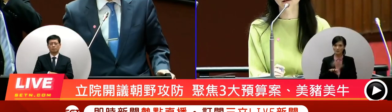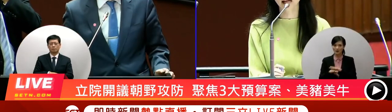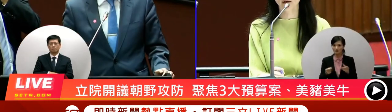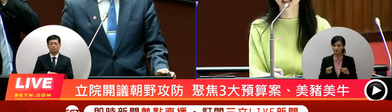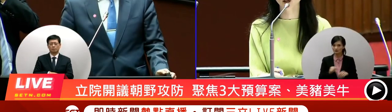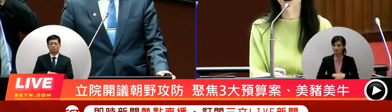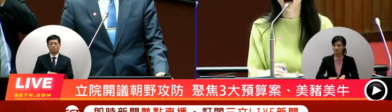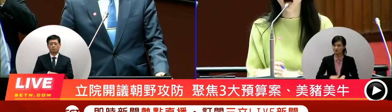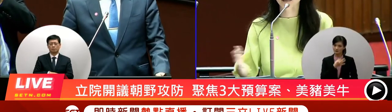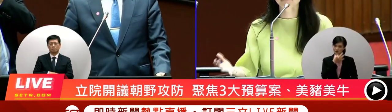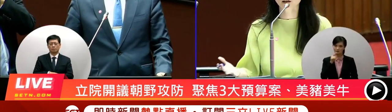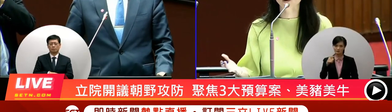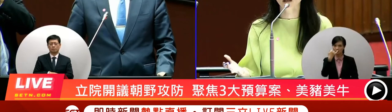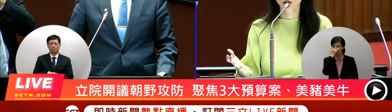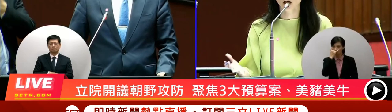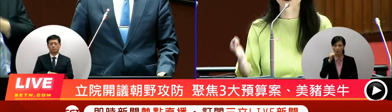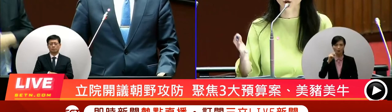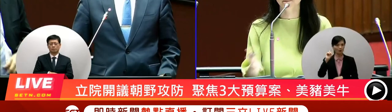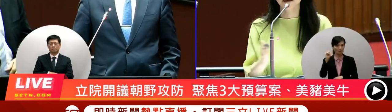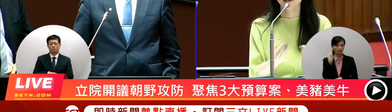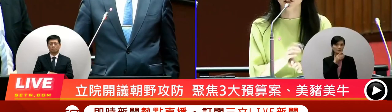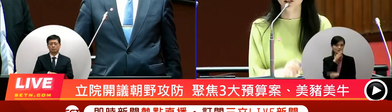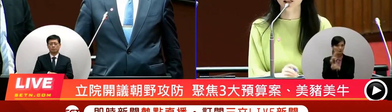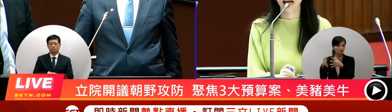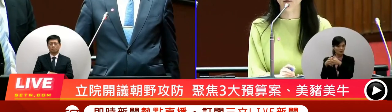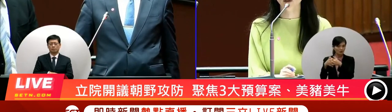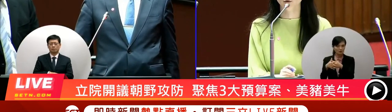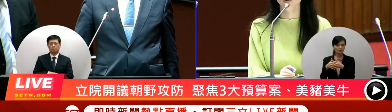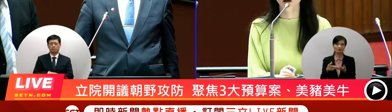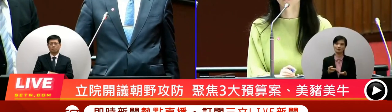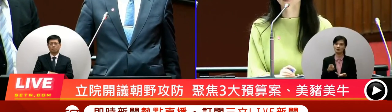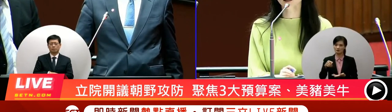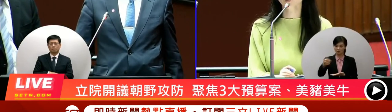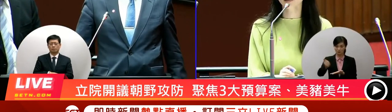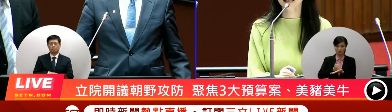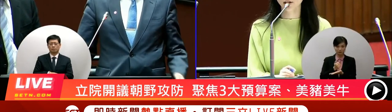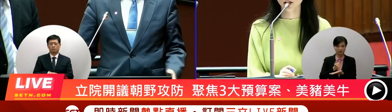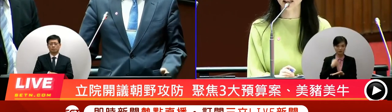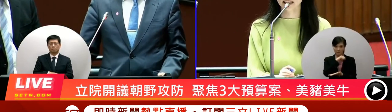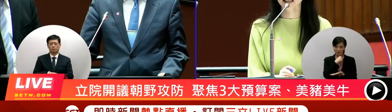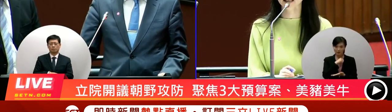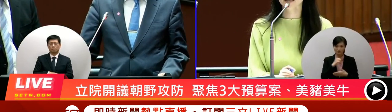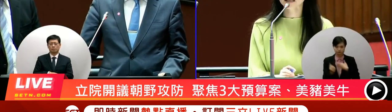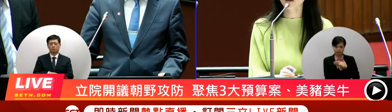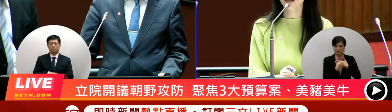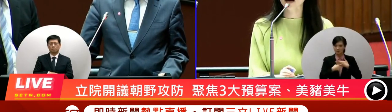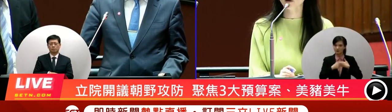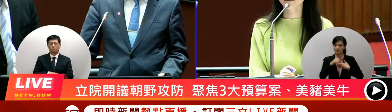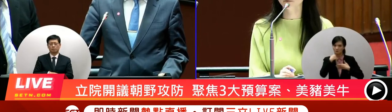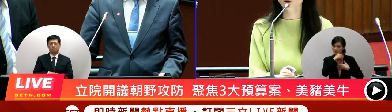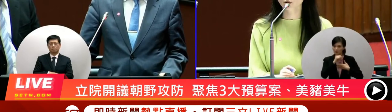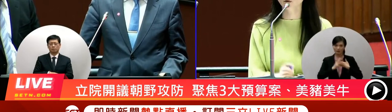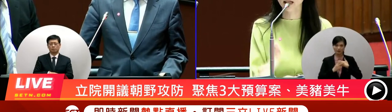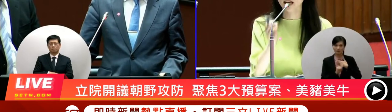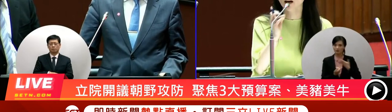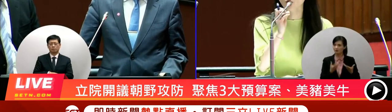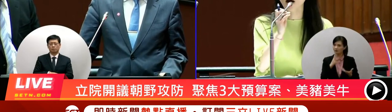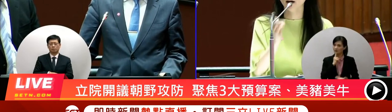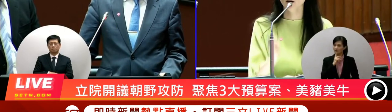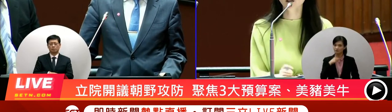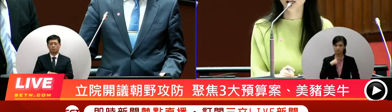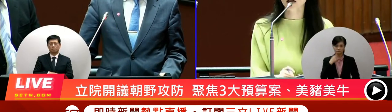不是台湾，就好像分装之后就变成是台湾猪了，这个就会产生疑义。那我看卫福部动作也